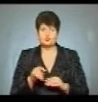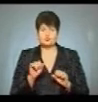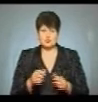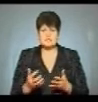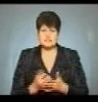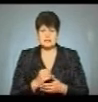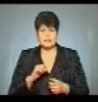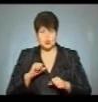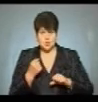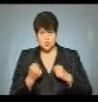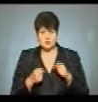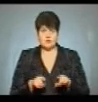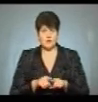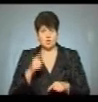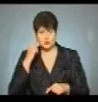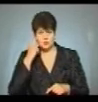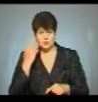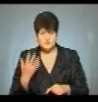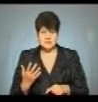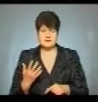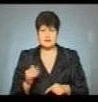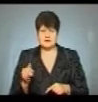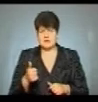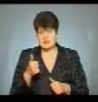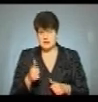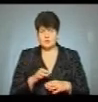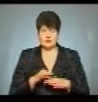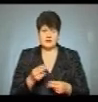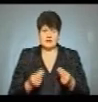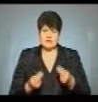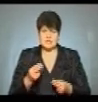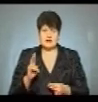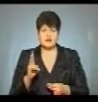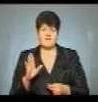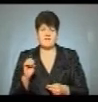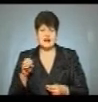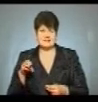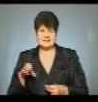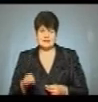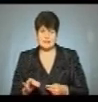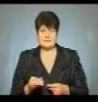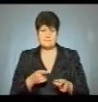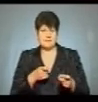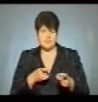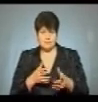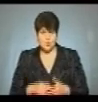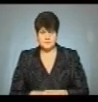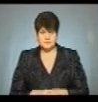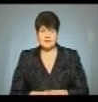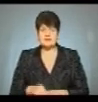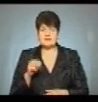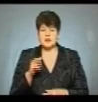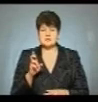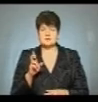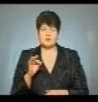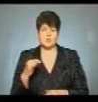друзів, однодумців, і класно проводять і ігри, і квести, і там пейнтбол. Тарас Богой на